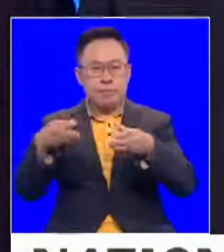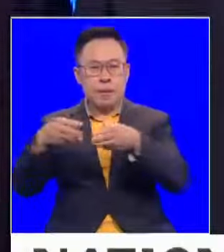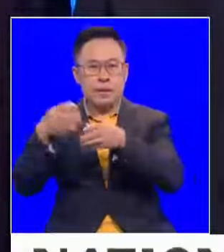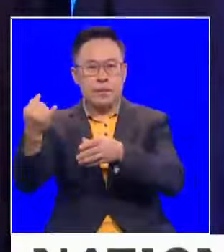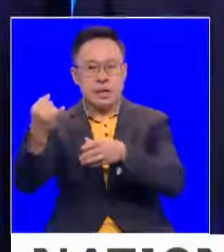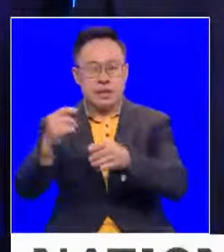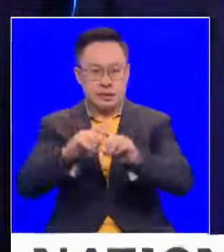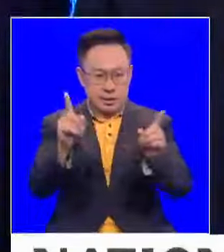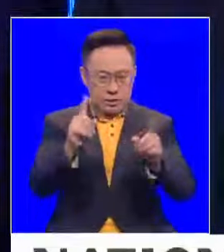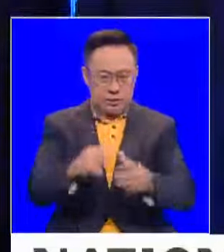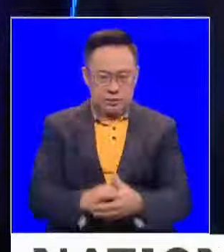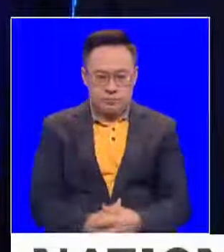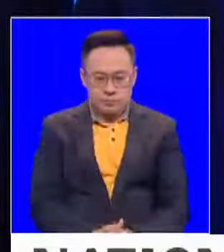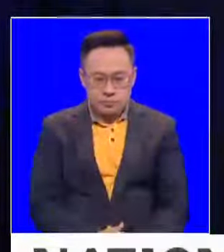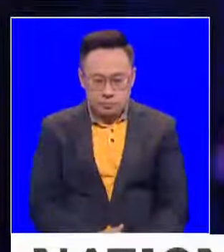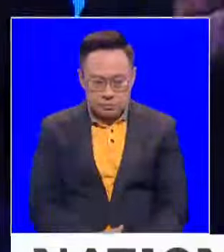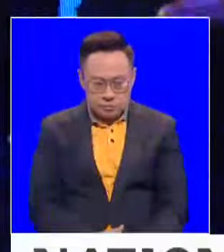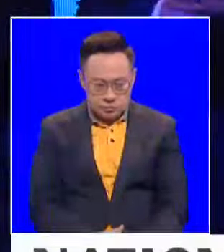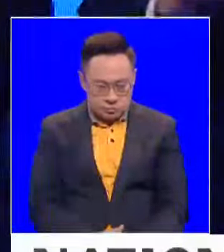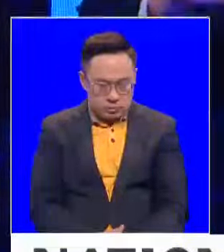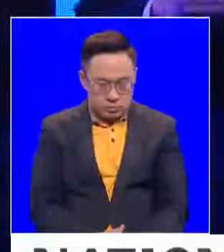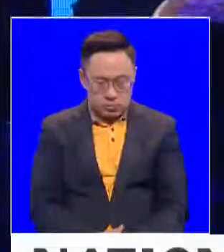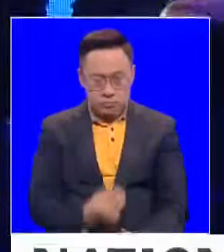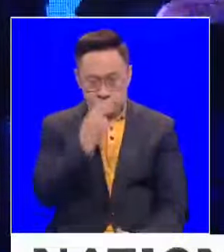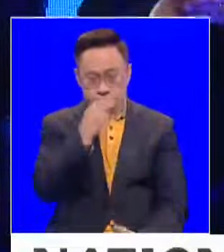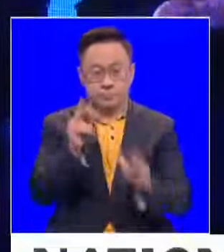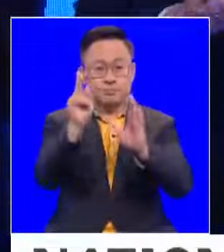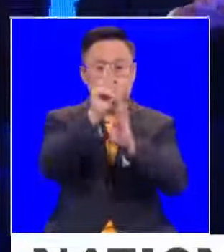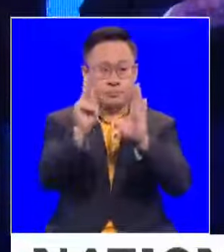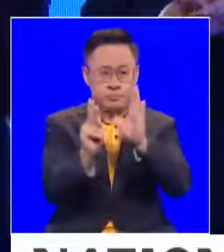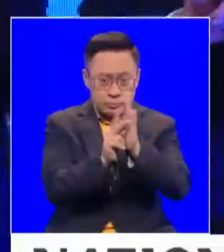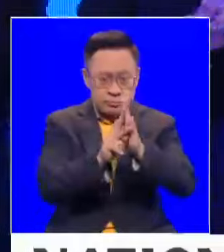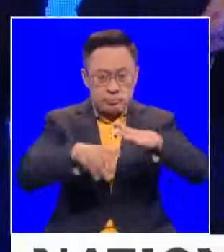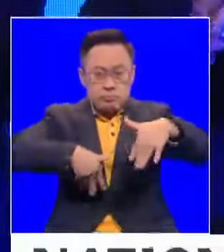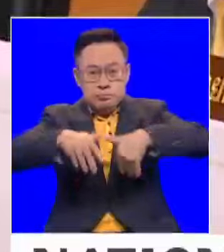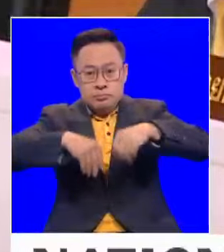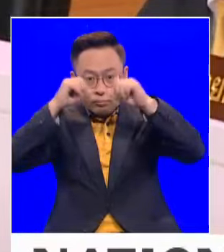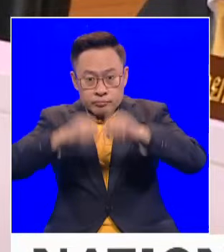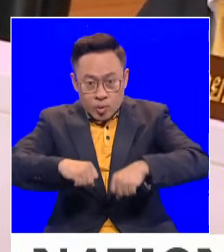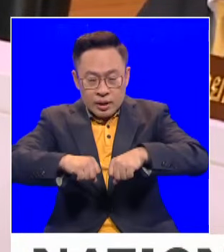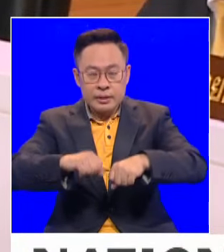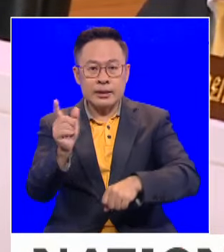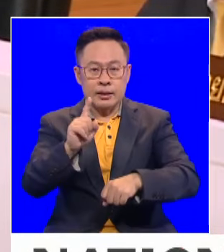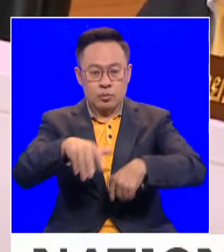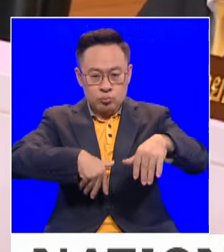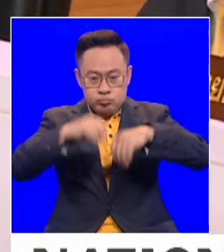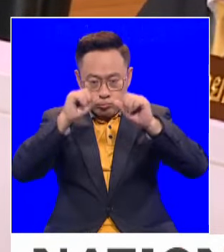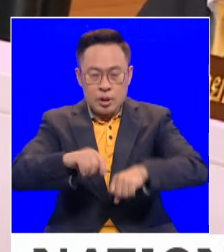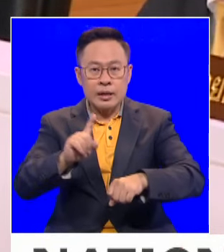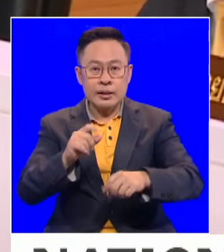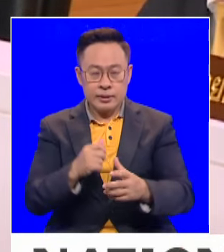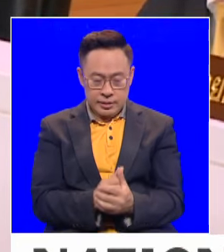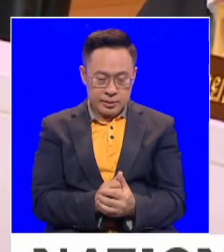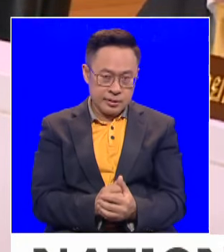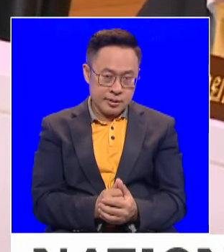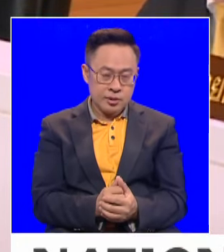อีกด้านหนึงที่คุยกันวันนี้ครับเรื่องของพรบประชามติจะยังไงนะครับจะเป็น Doublemajority